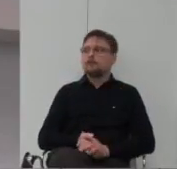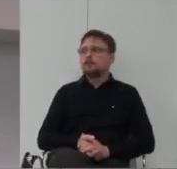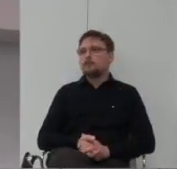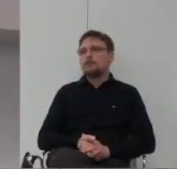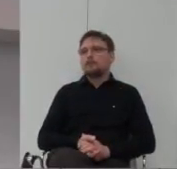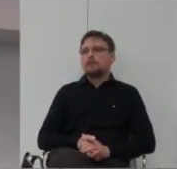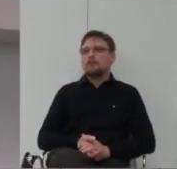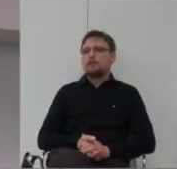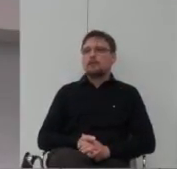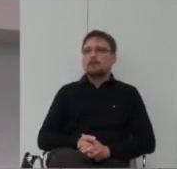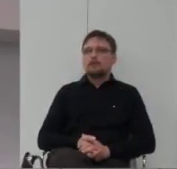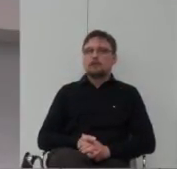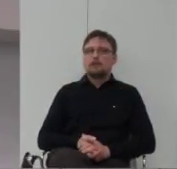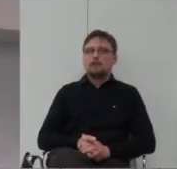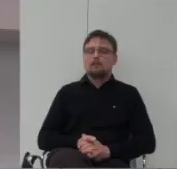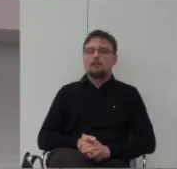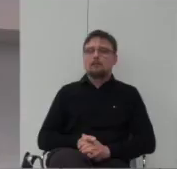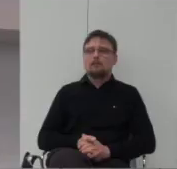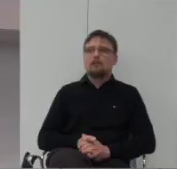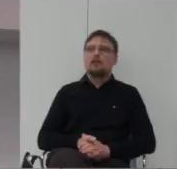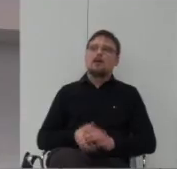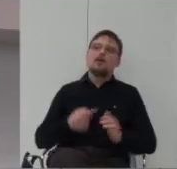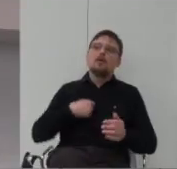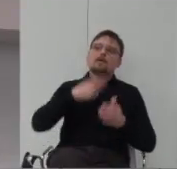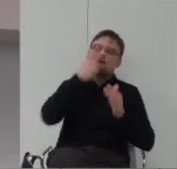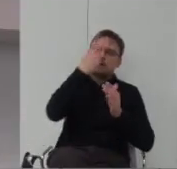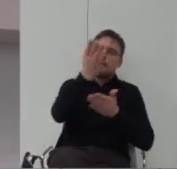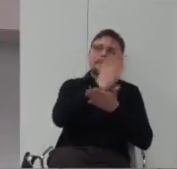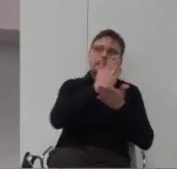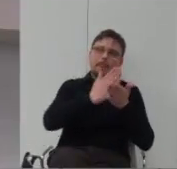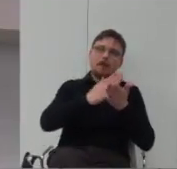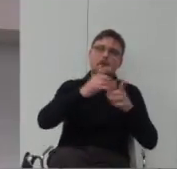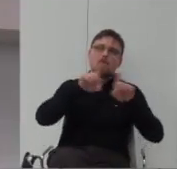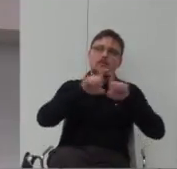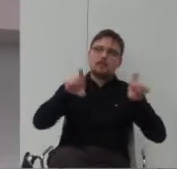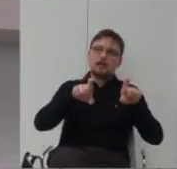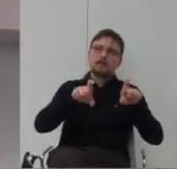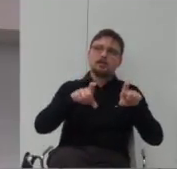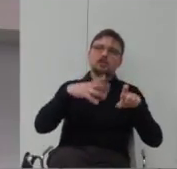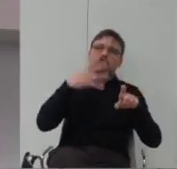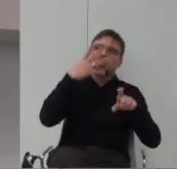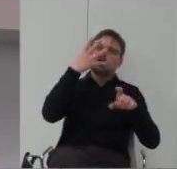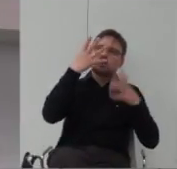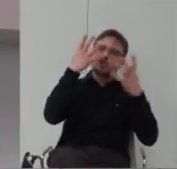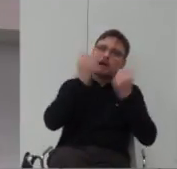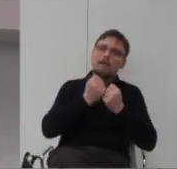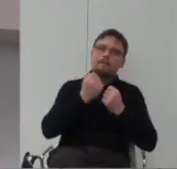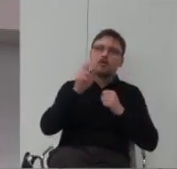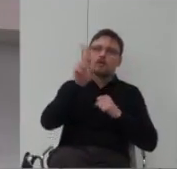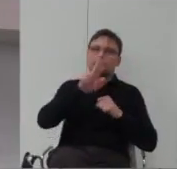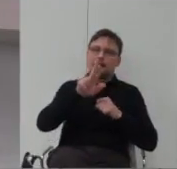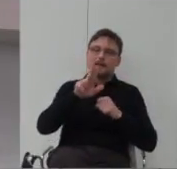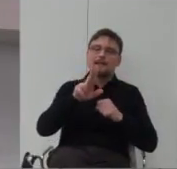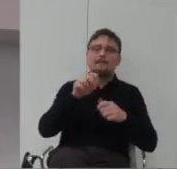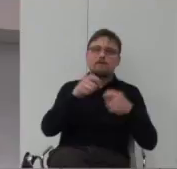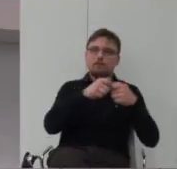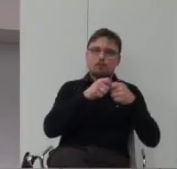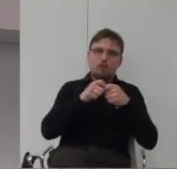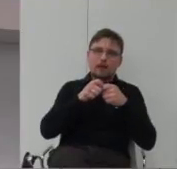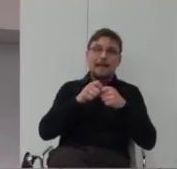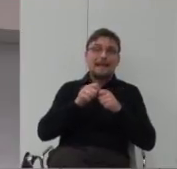osobami starszymi. Bardzo dobrze radzą sobie właśnie w takim połączeniu. Tak, to jest rzut tego